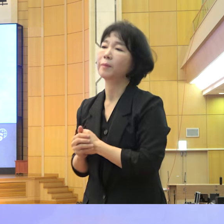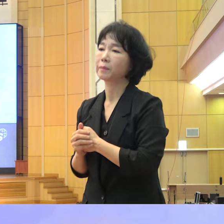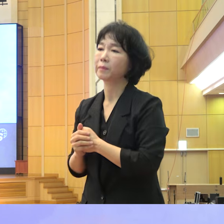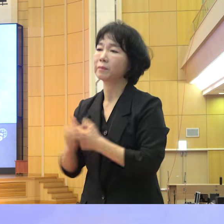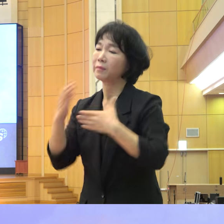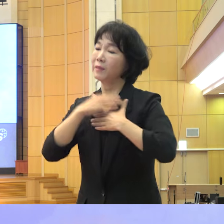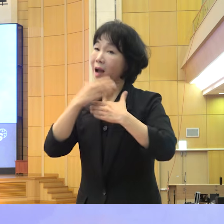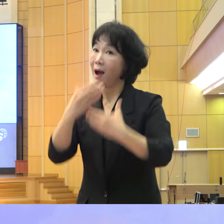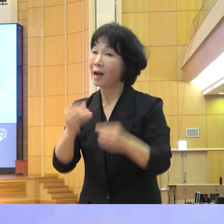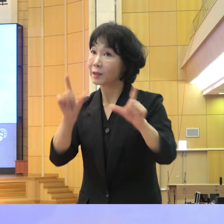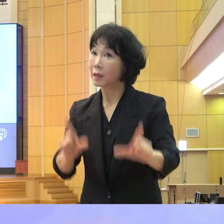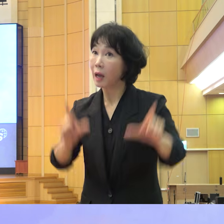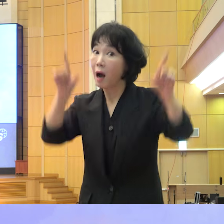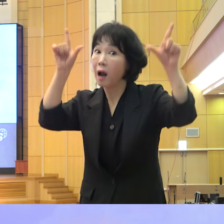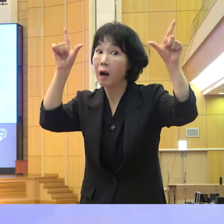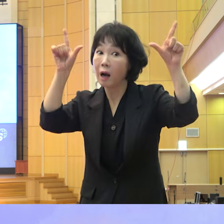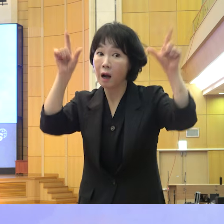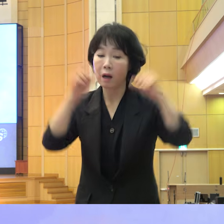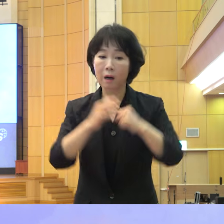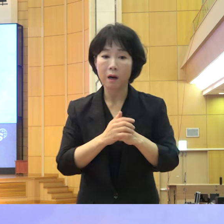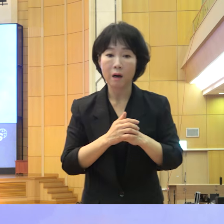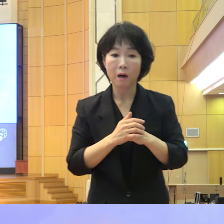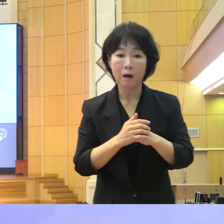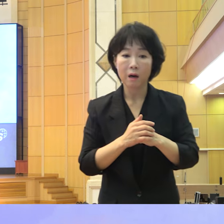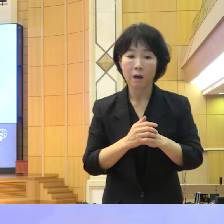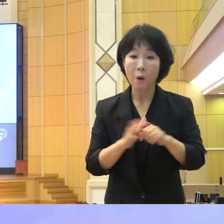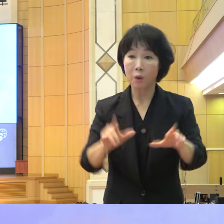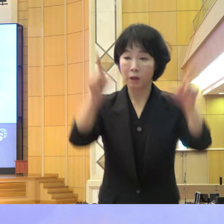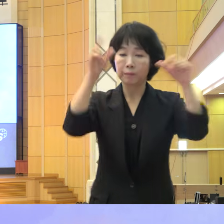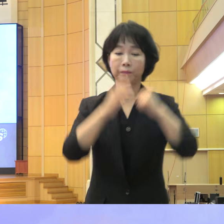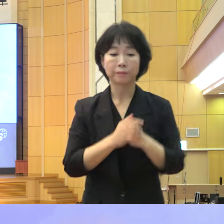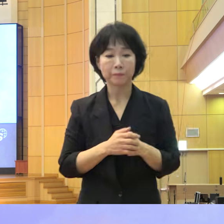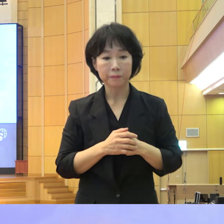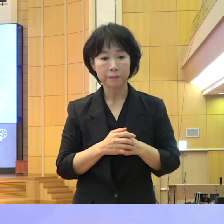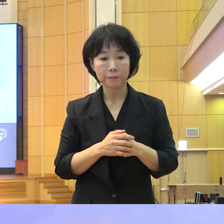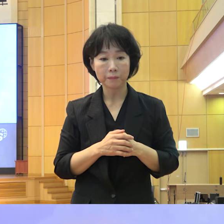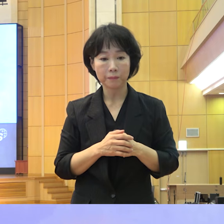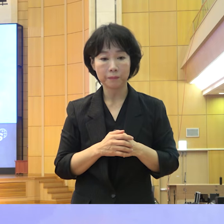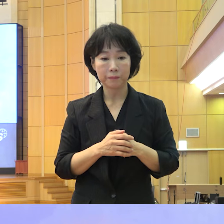이 안식일을요, 좀 대표적으로